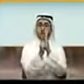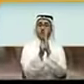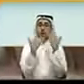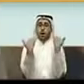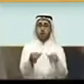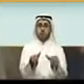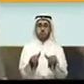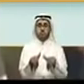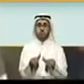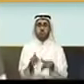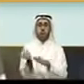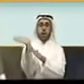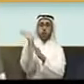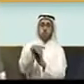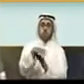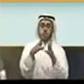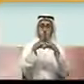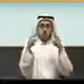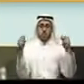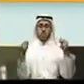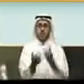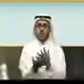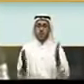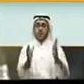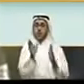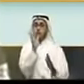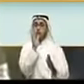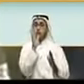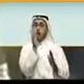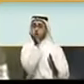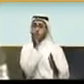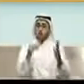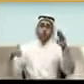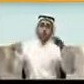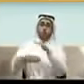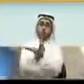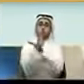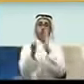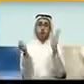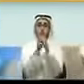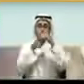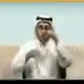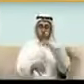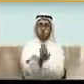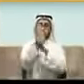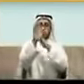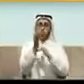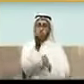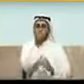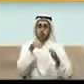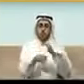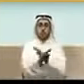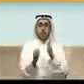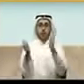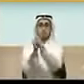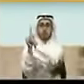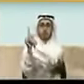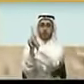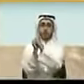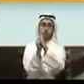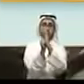سومطرة الشمالية وسومطرة الغربية غمرتها مياه السيول أو أصابتها بأضرار، بينما جرفت بعض المنازل